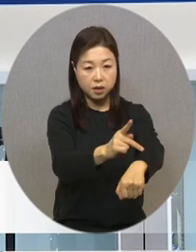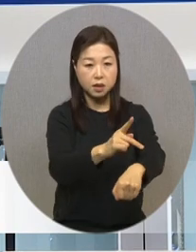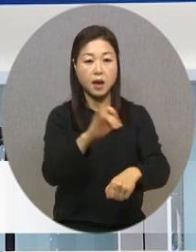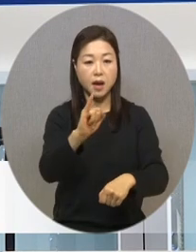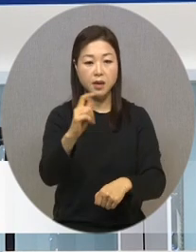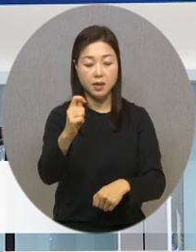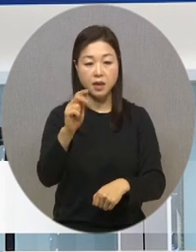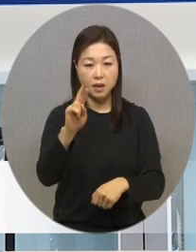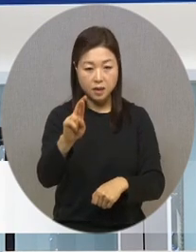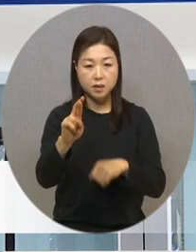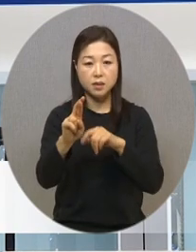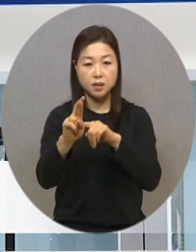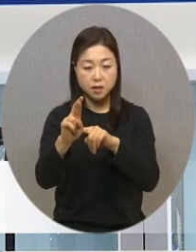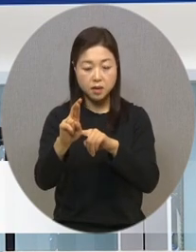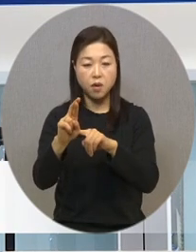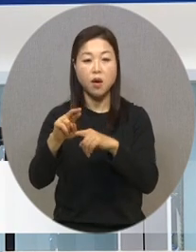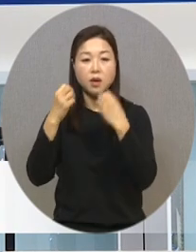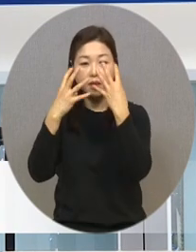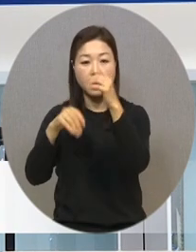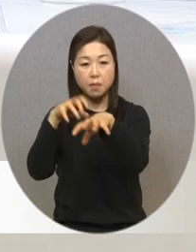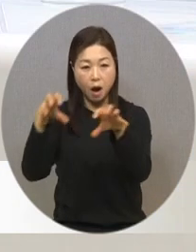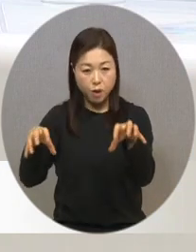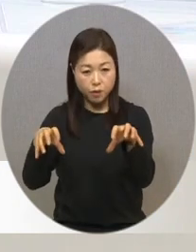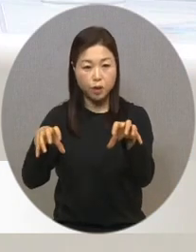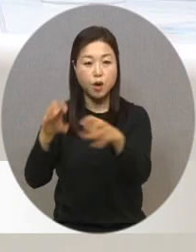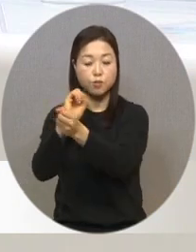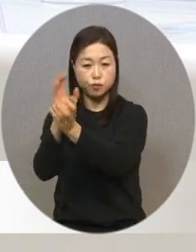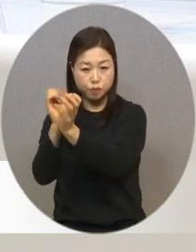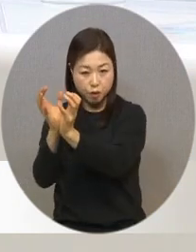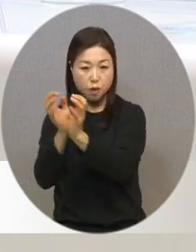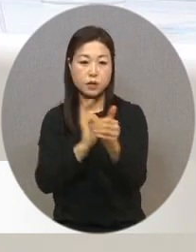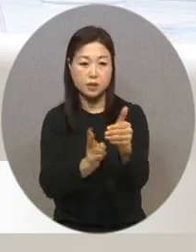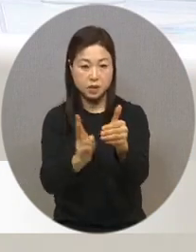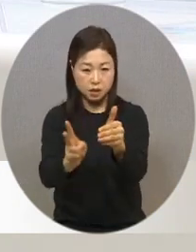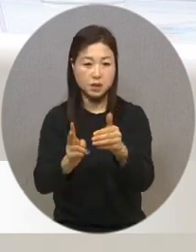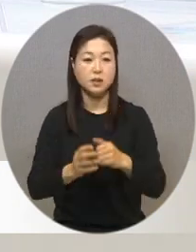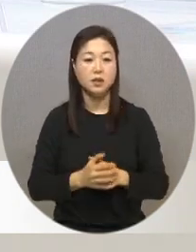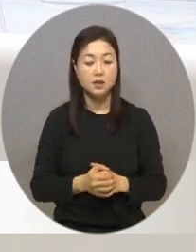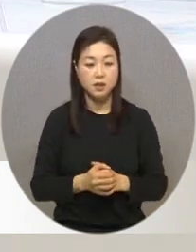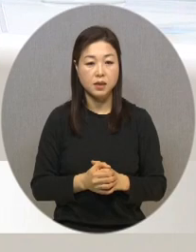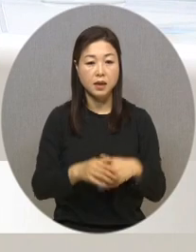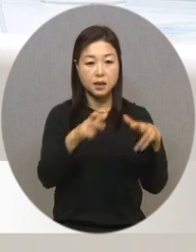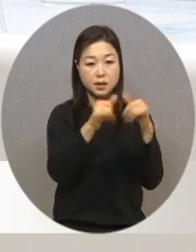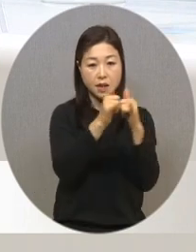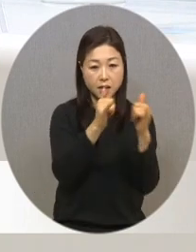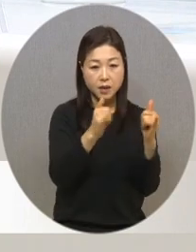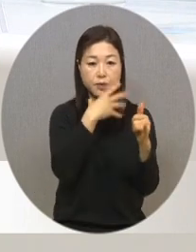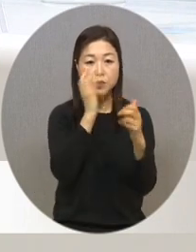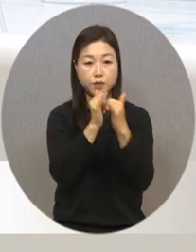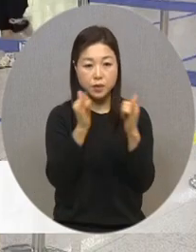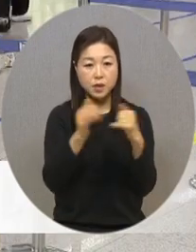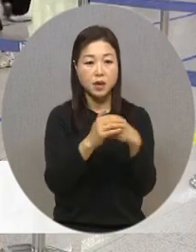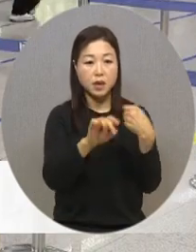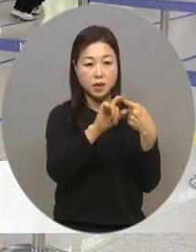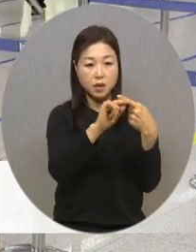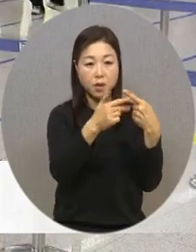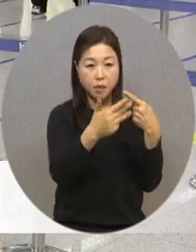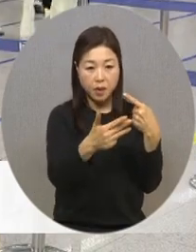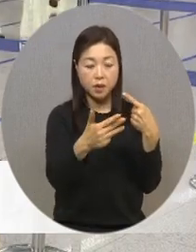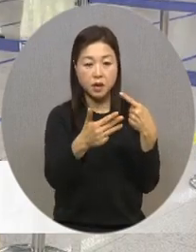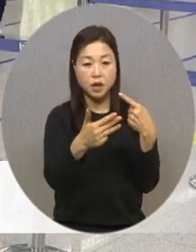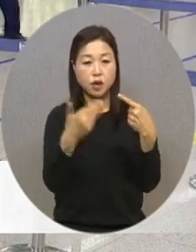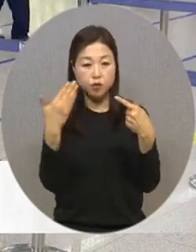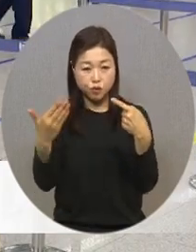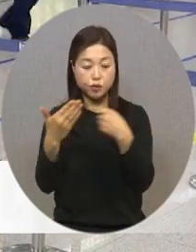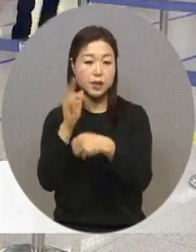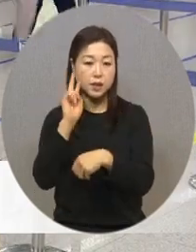ITX 새마을, 무궁화호 열차 등입니다. 특히 장애인과 노인 등 교통약자의 명절 승차권 예매를 배려해